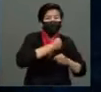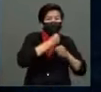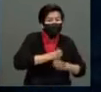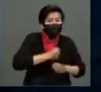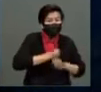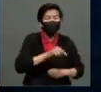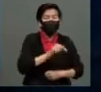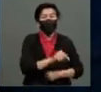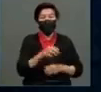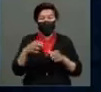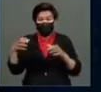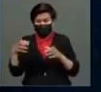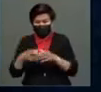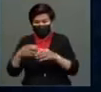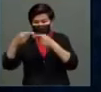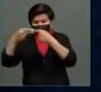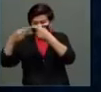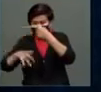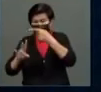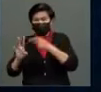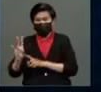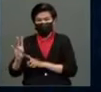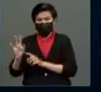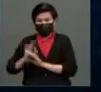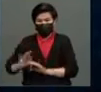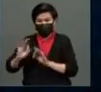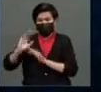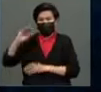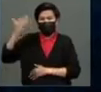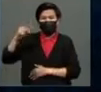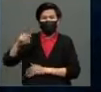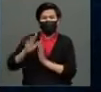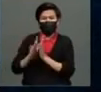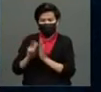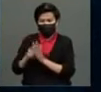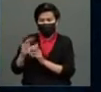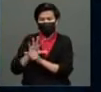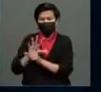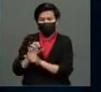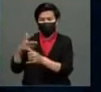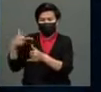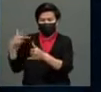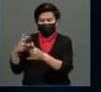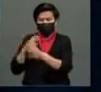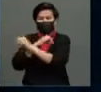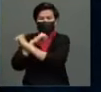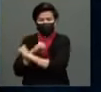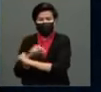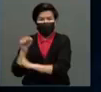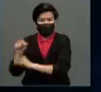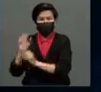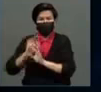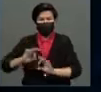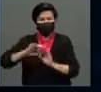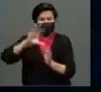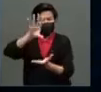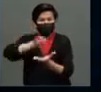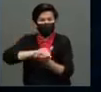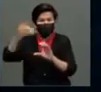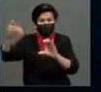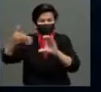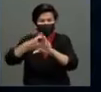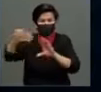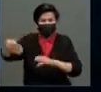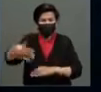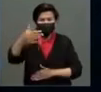7กลุ่มเนี่ยต้องได้รับวัคซีนก่อนขอท่านได้รับทราบข้อมูลชุดนี้นะครับวัคซีนที่